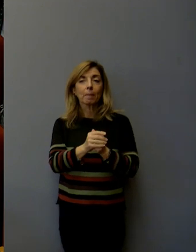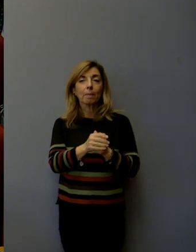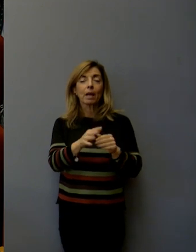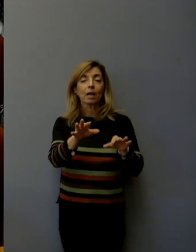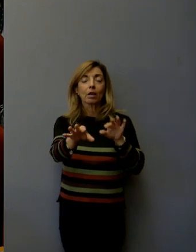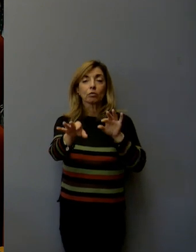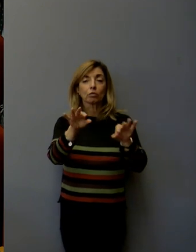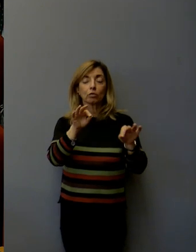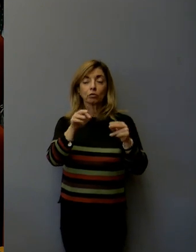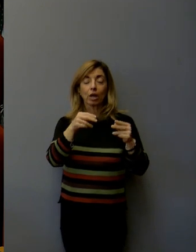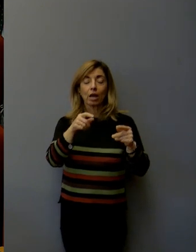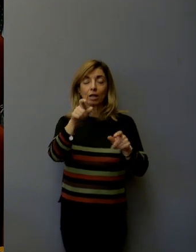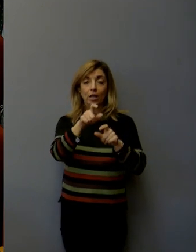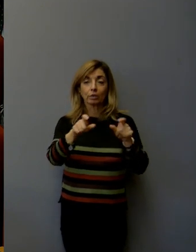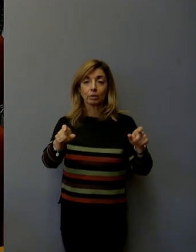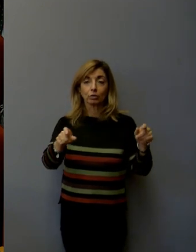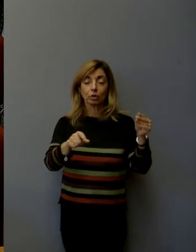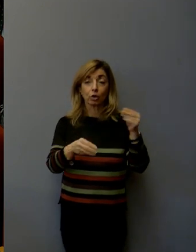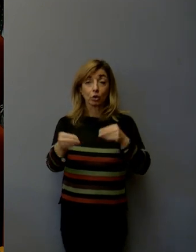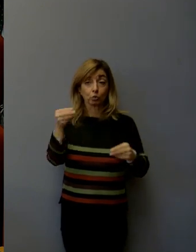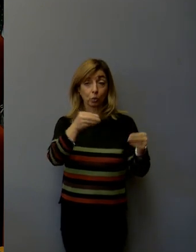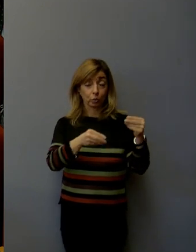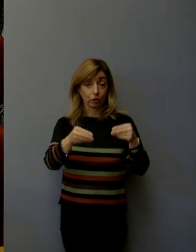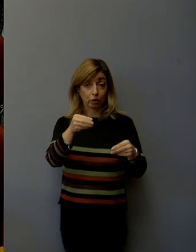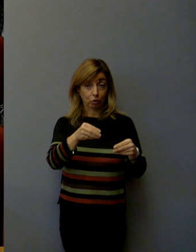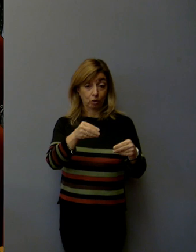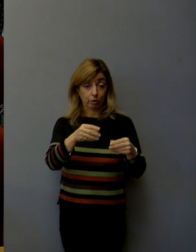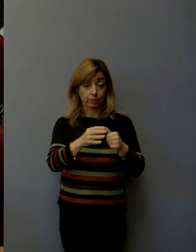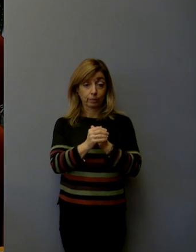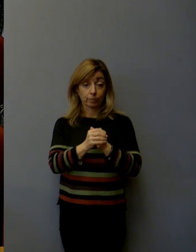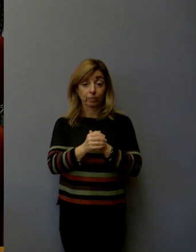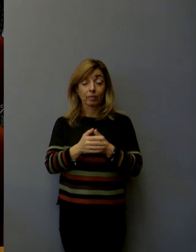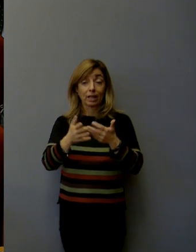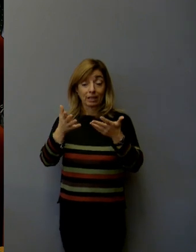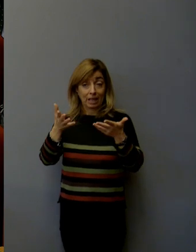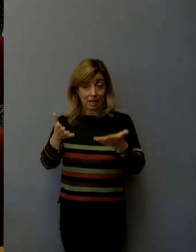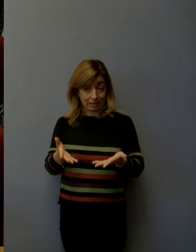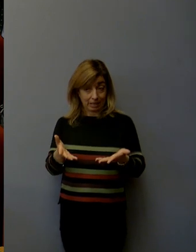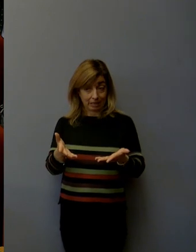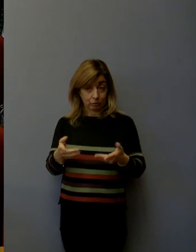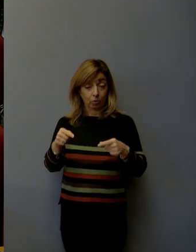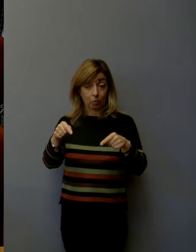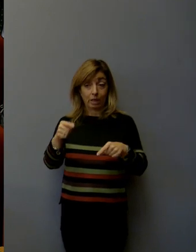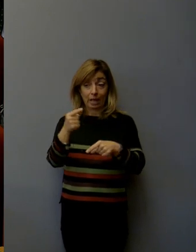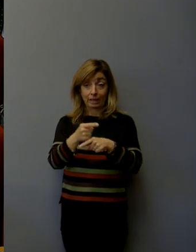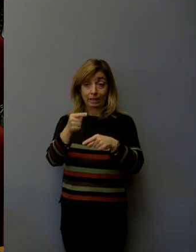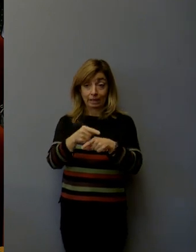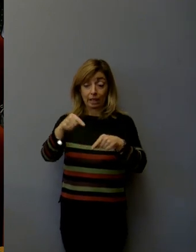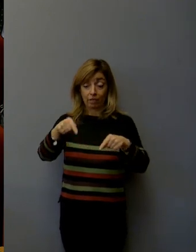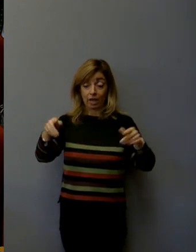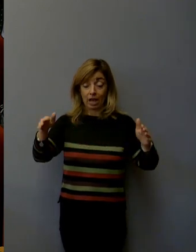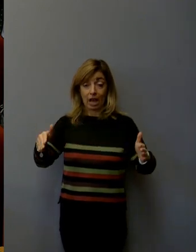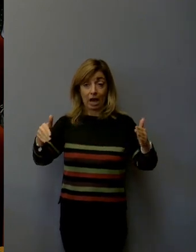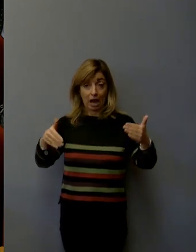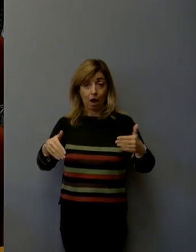gli scrutatori e adesso davanti all'occasione materiale di dover Contare in quest'aula democraticamente